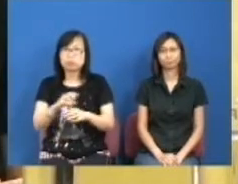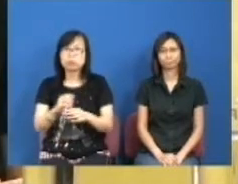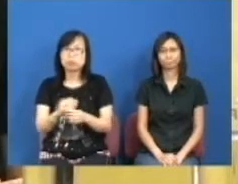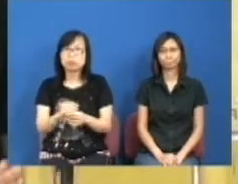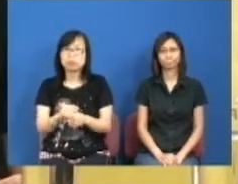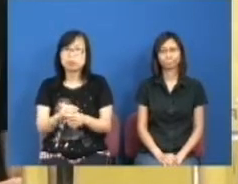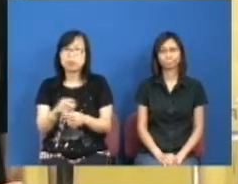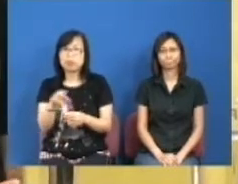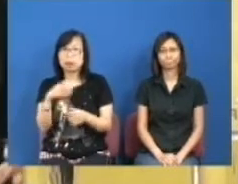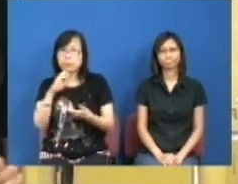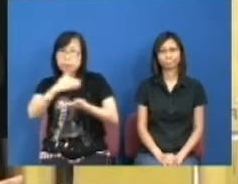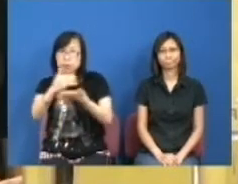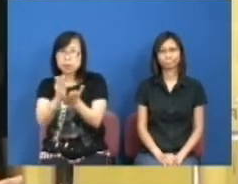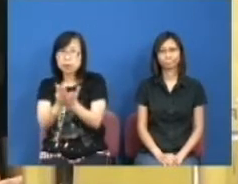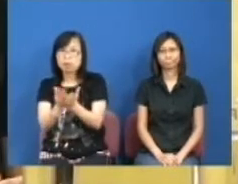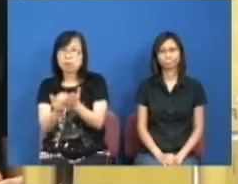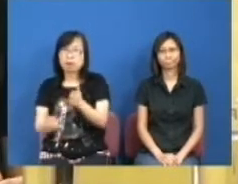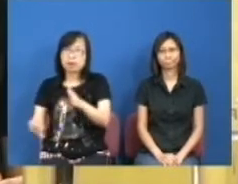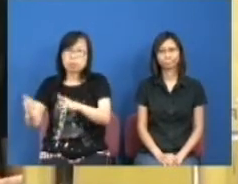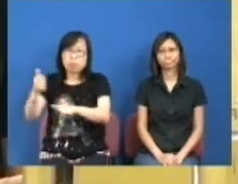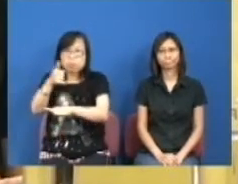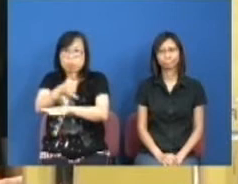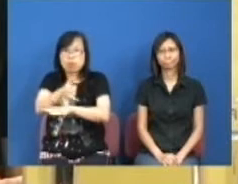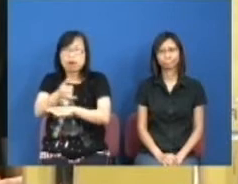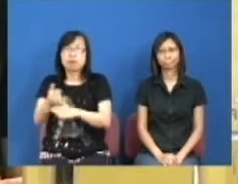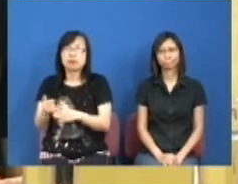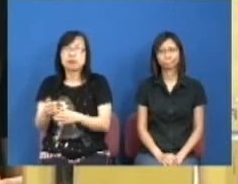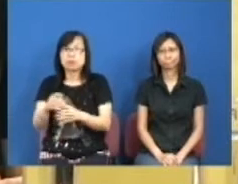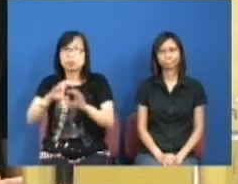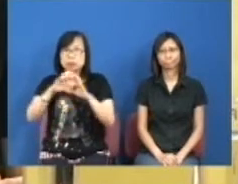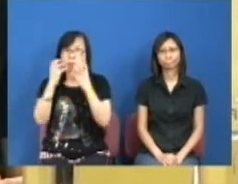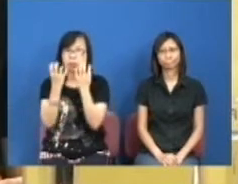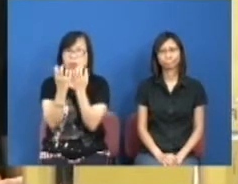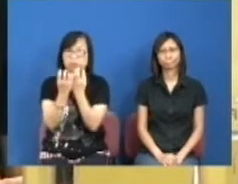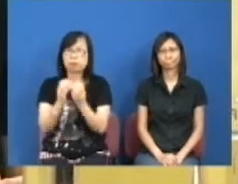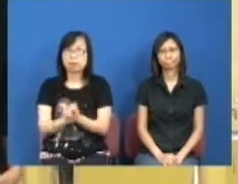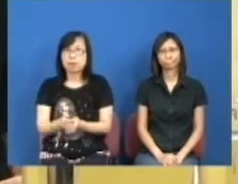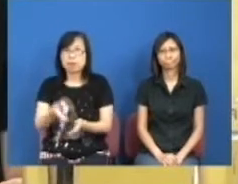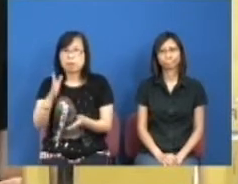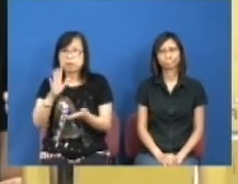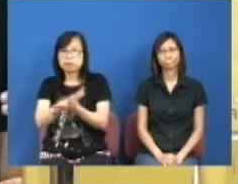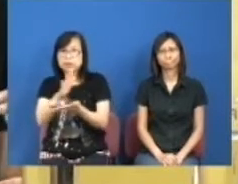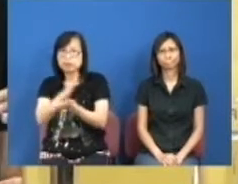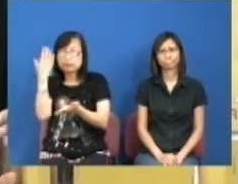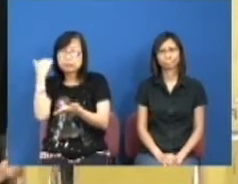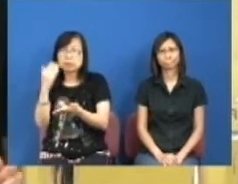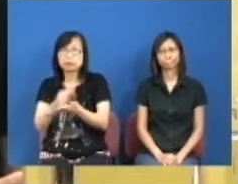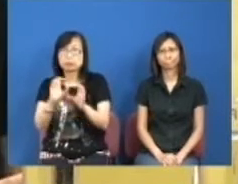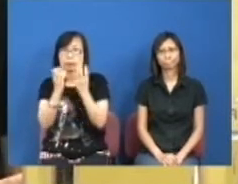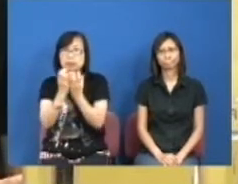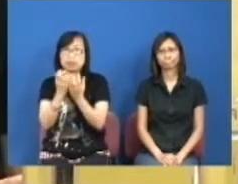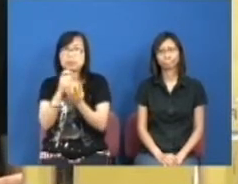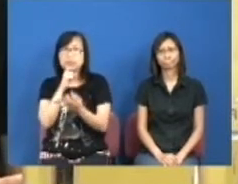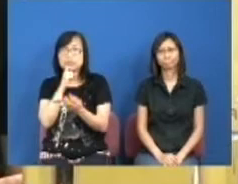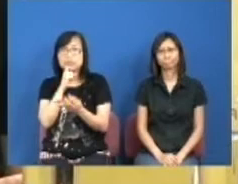嘅亦都橫跨唔同階層嘅公民團體啦。咁如果根據幾年前的研究，香港的公民團體的數目已